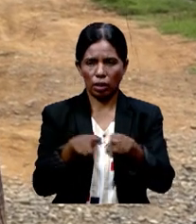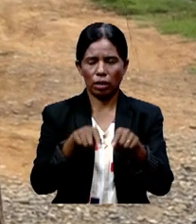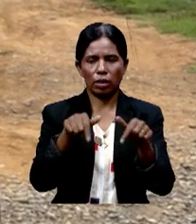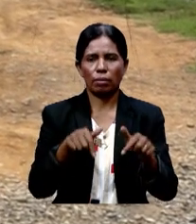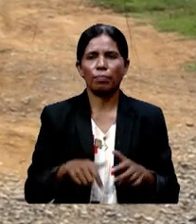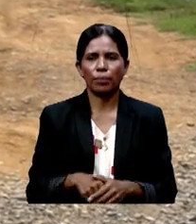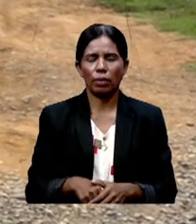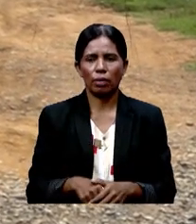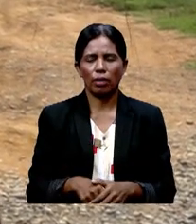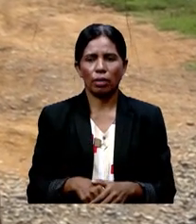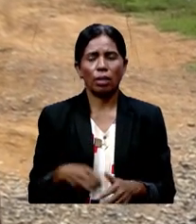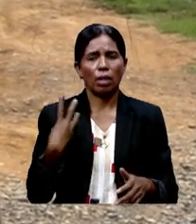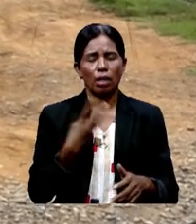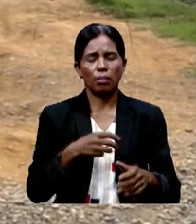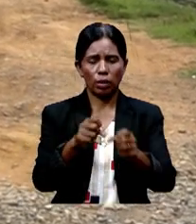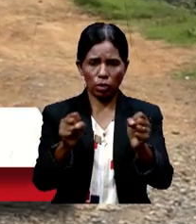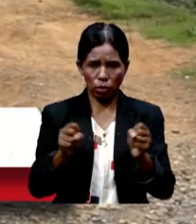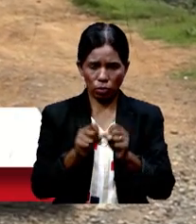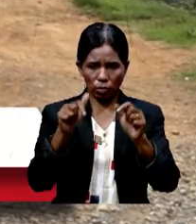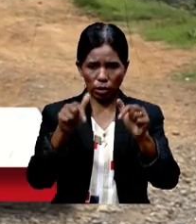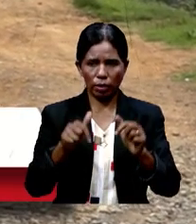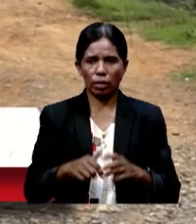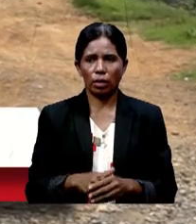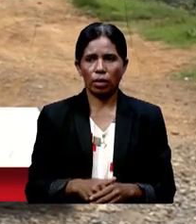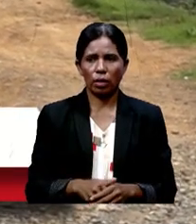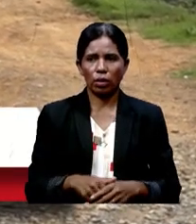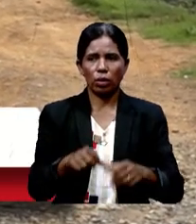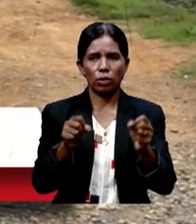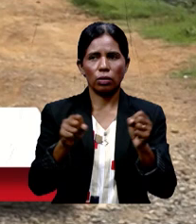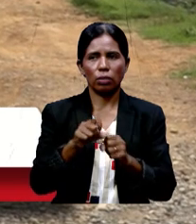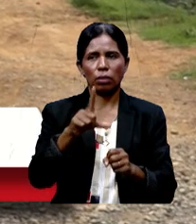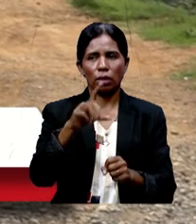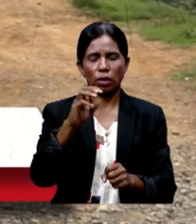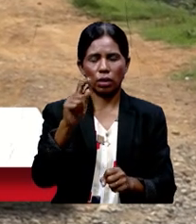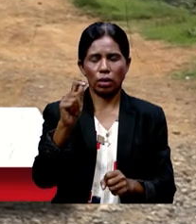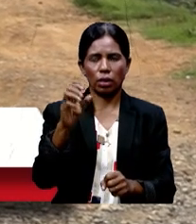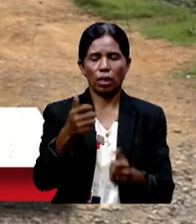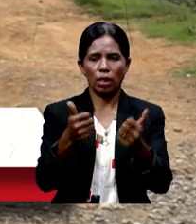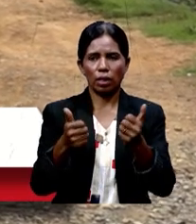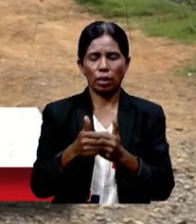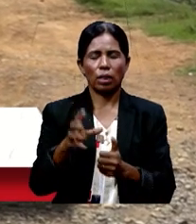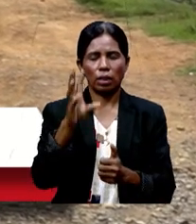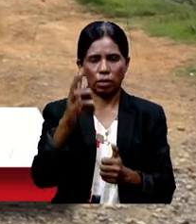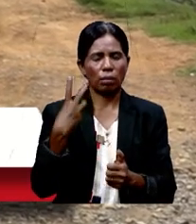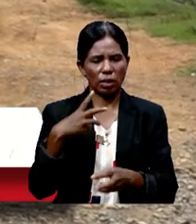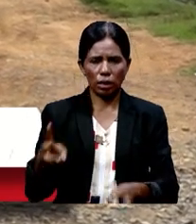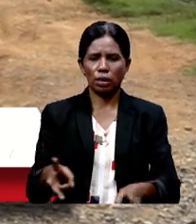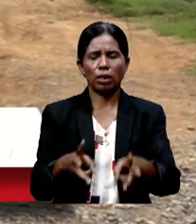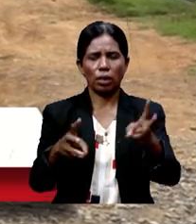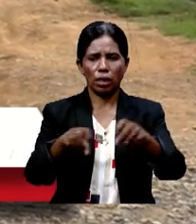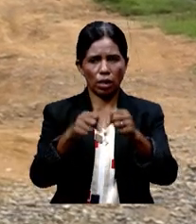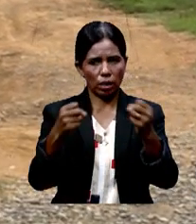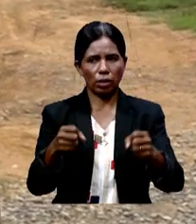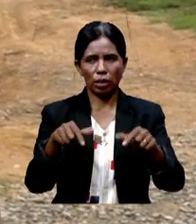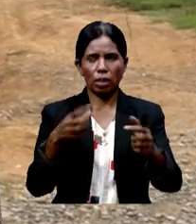ne sukune a sukule tele telu ali hitu ami sra masane duni ne be ami ya ne